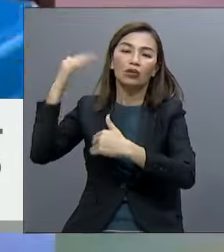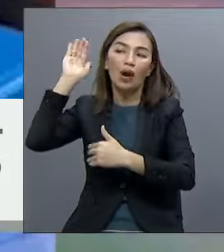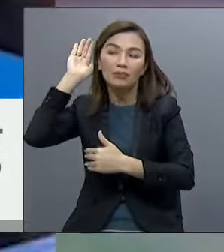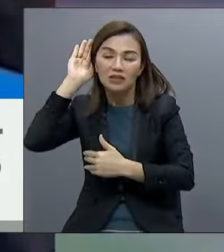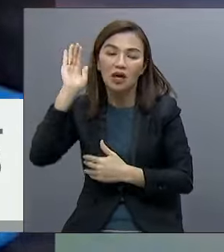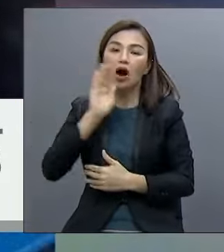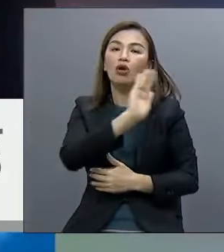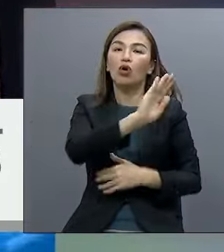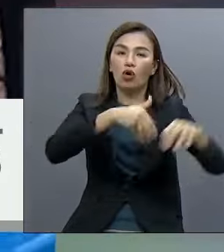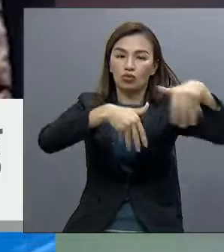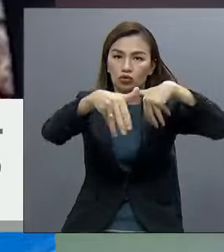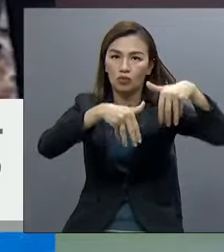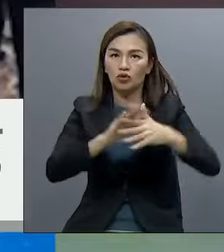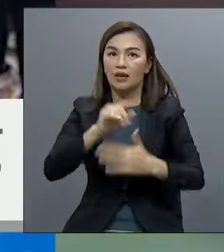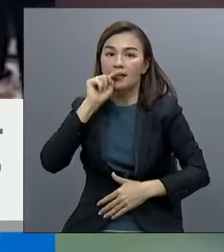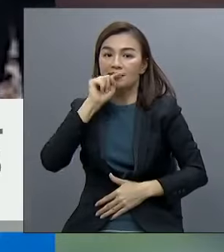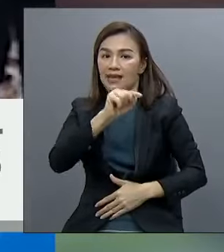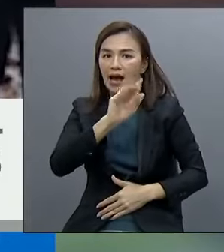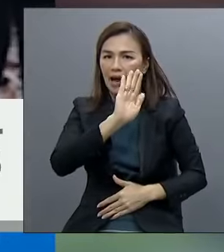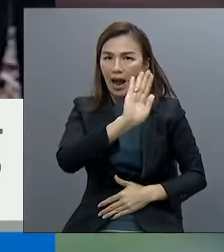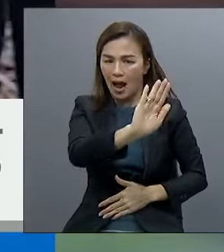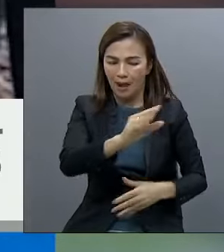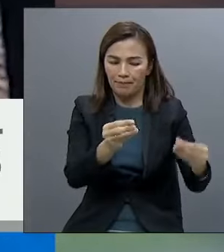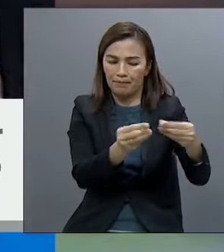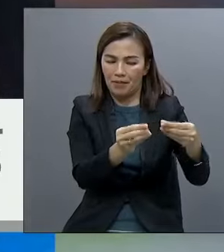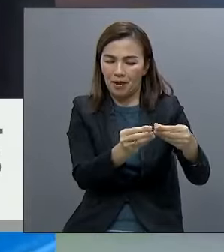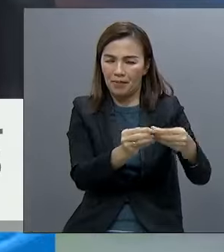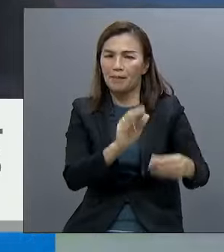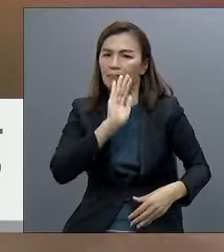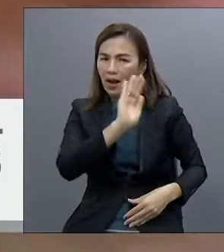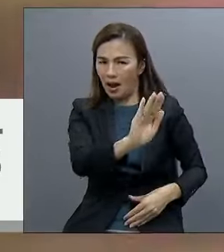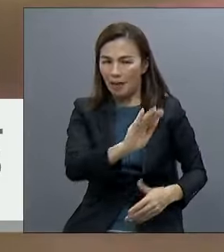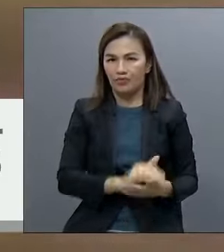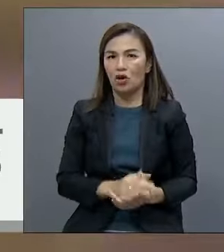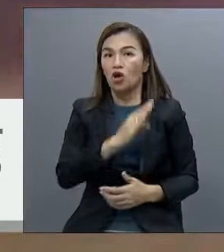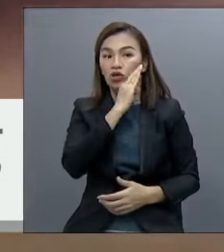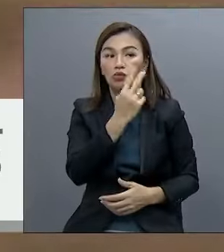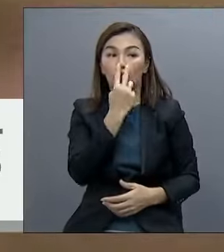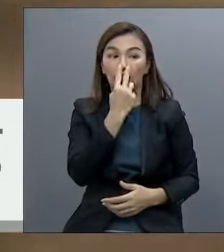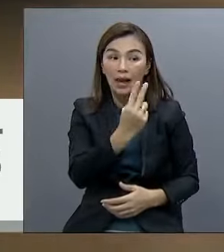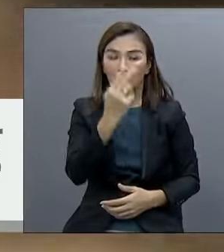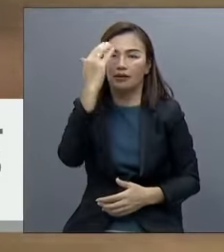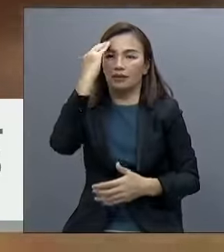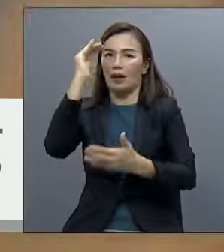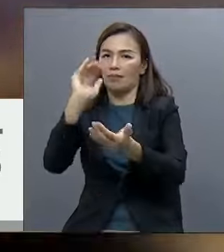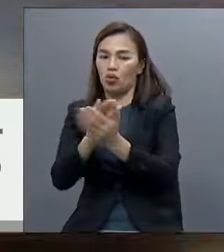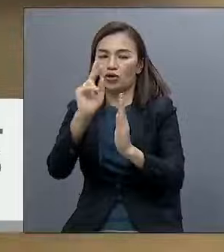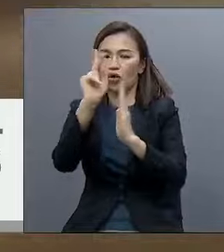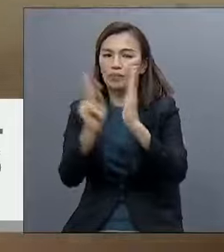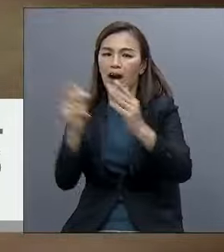แล้วก็มีการกำชับไม่ให้แฝงการเล่นพนันในงานประเพณีถ้าพบให้เจ้าหน้าที่ดำเนินการตามกฎหมาย